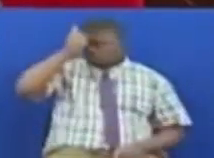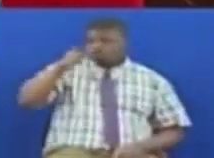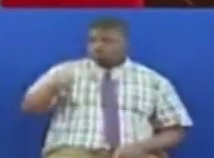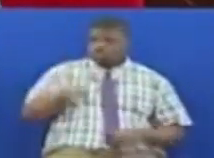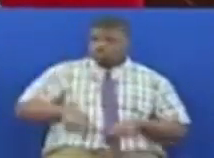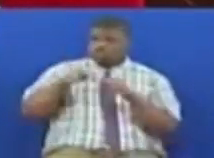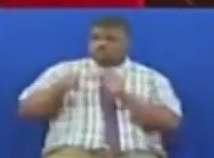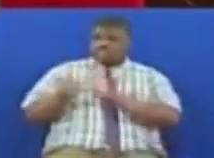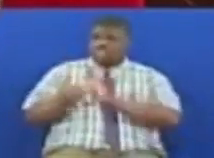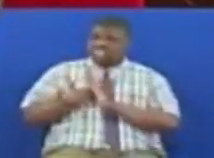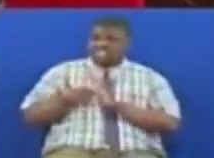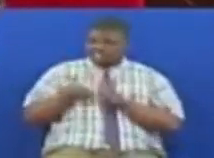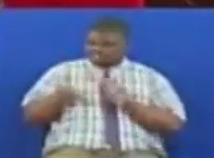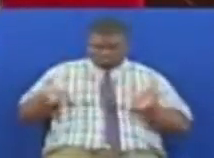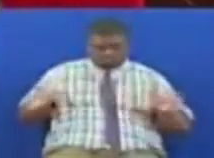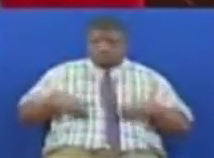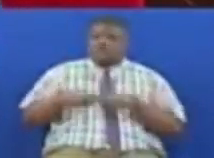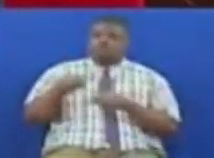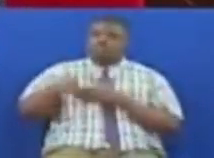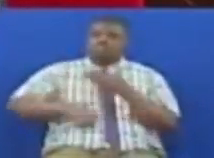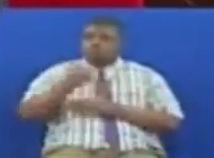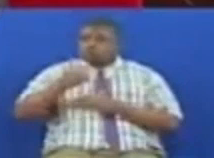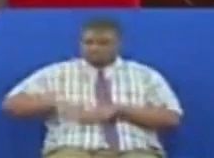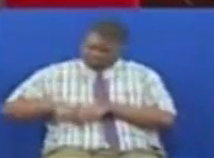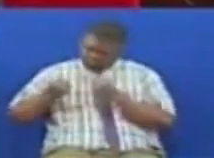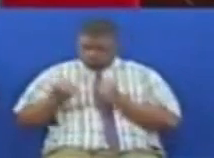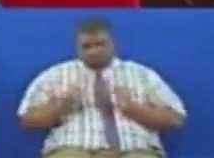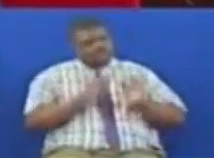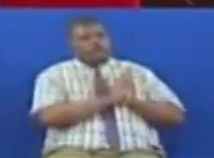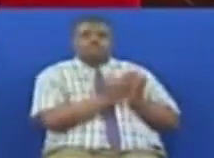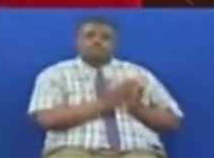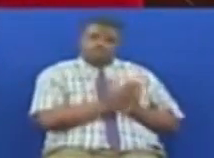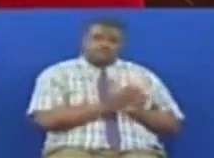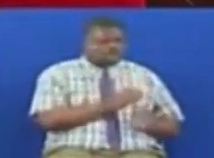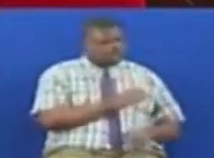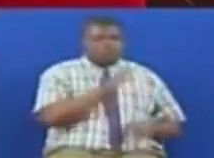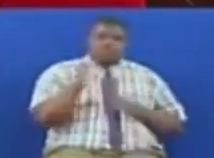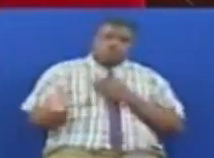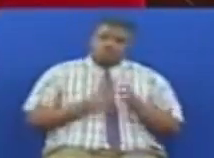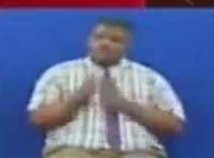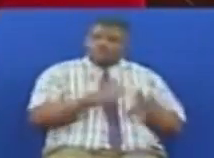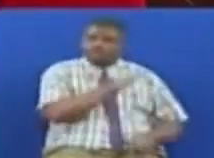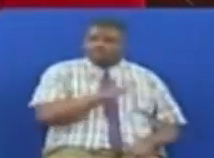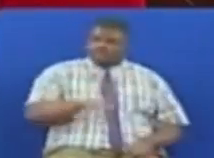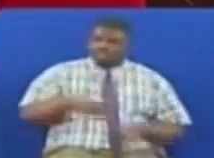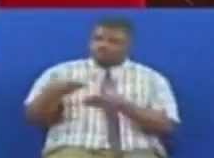ambao hautoi fursa kwa baadhi ya viongozi kuvunja katiba na kuandaa mazingira kujiwekea kinga ya